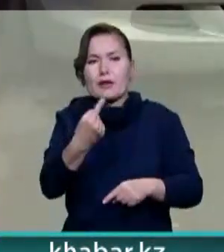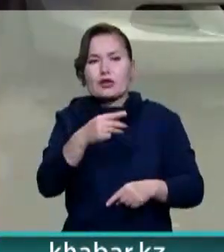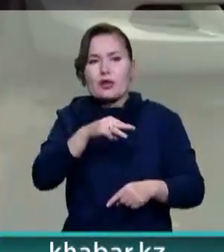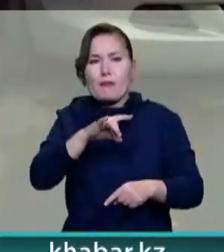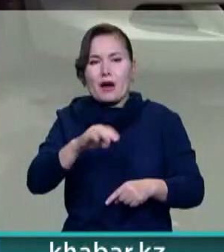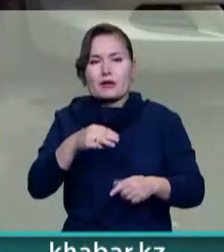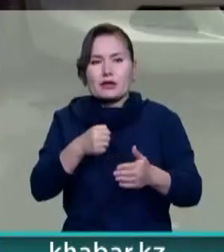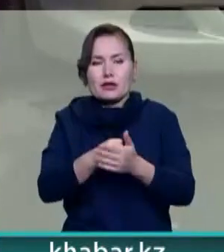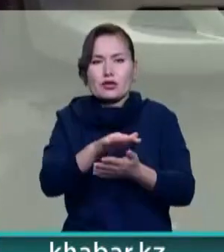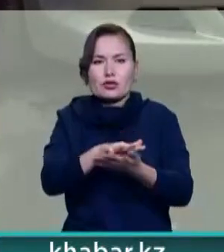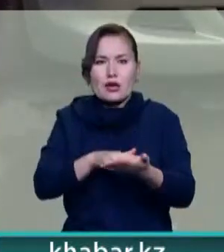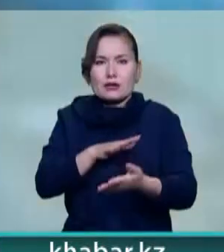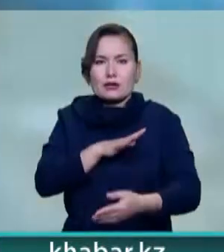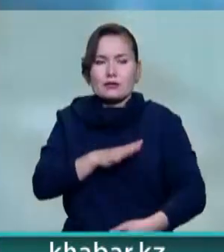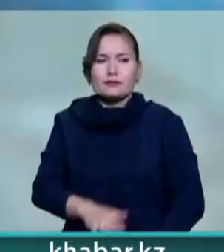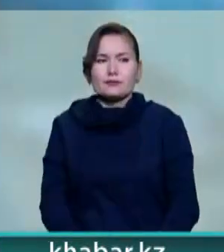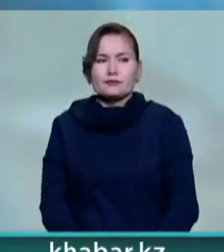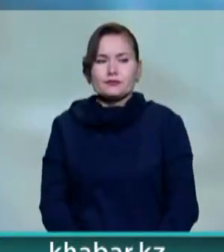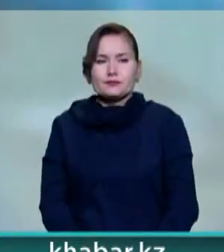дейін ұзартылды.